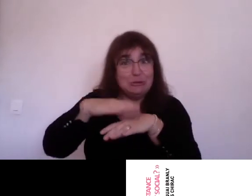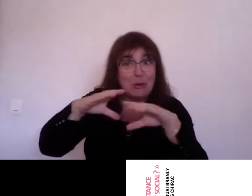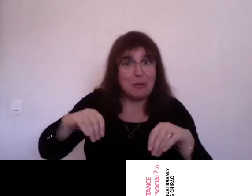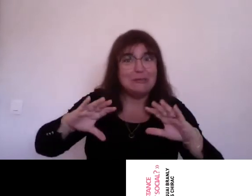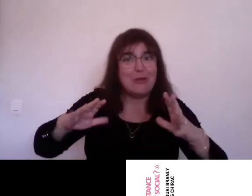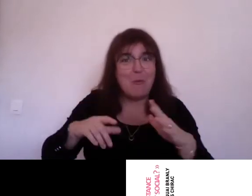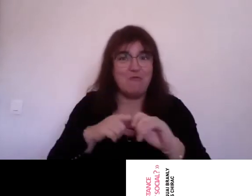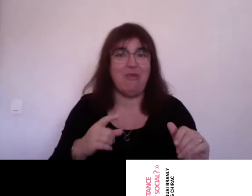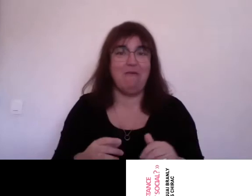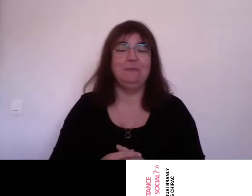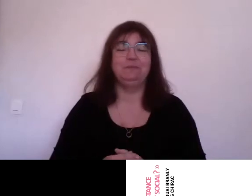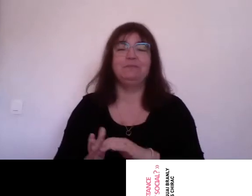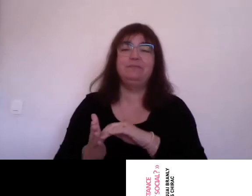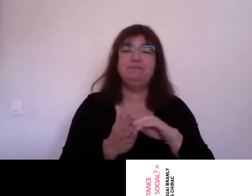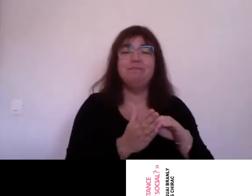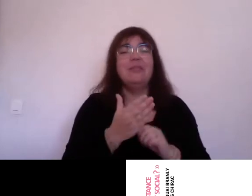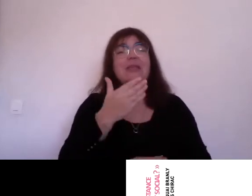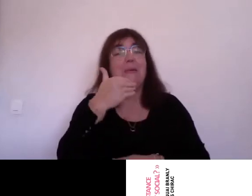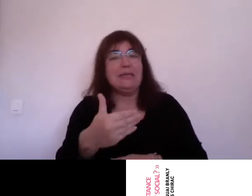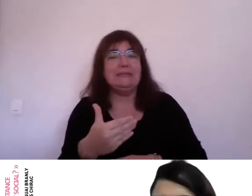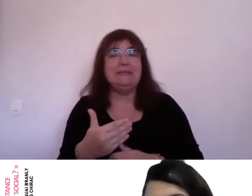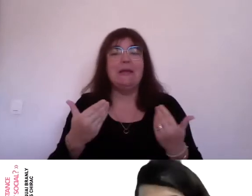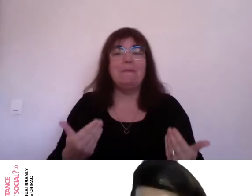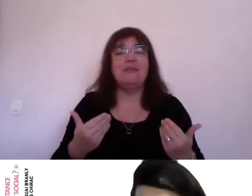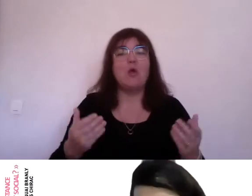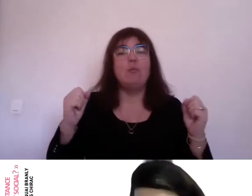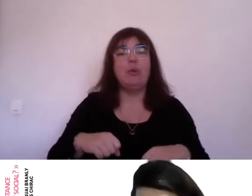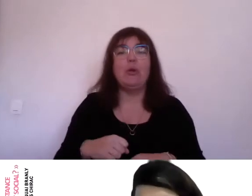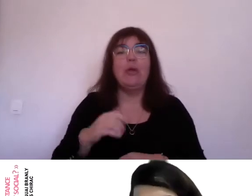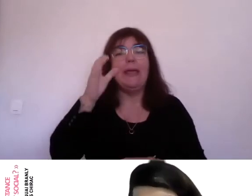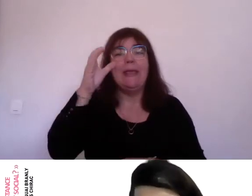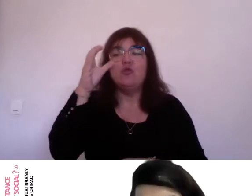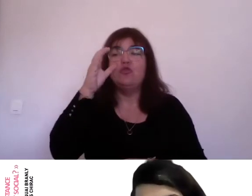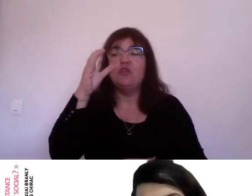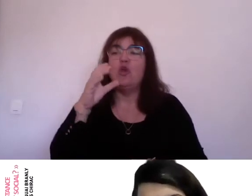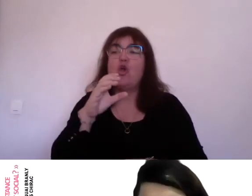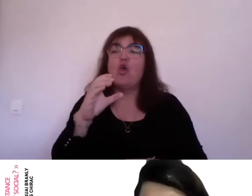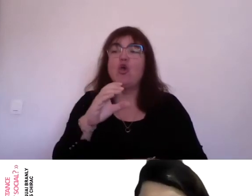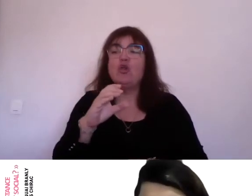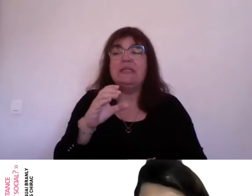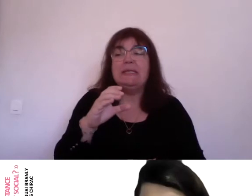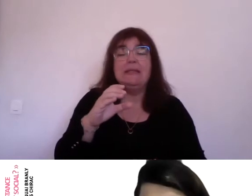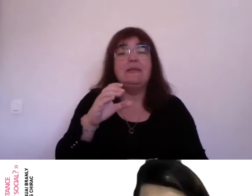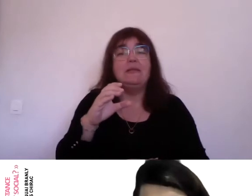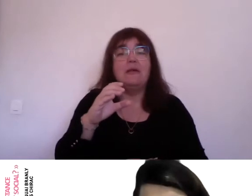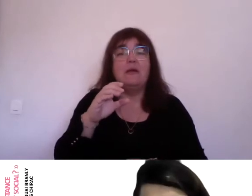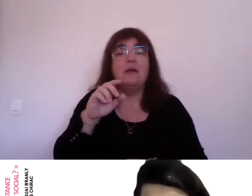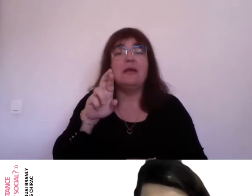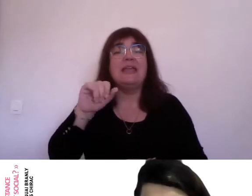Merci mille fois. Justement, on va pouvoir écouter maintenant Clotilde Rigal, qui est gérontologue et qui est aidante